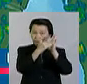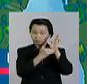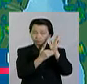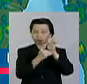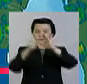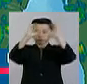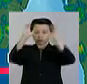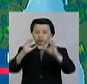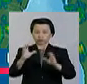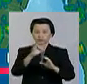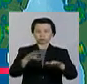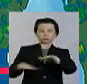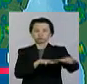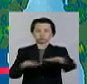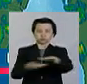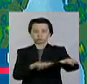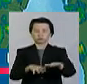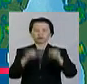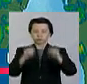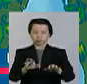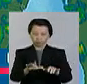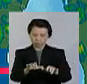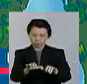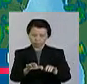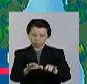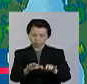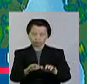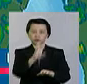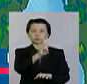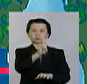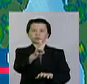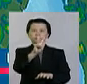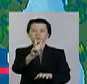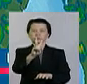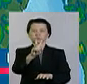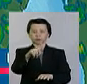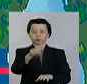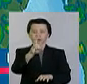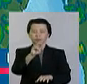berkenaan cuaca dan juga gempa bumi, anda boleh melayari laman sesawang kami di